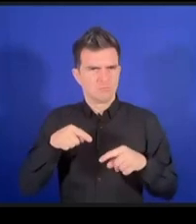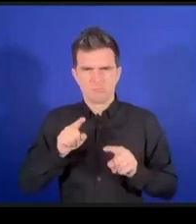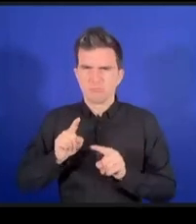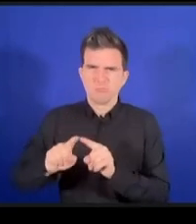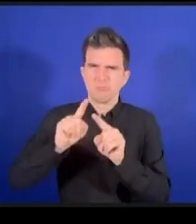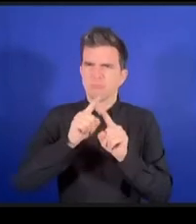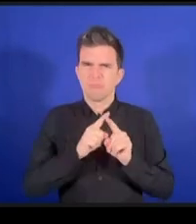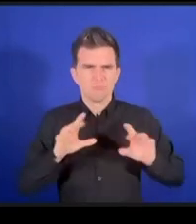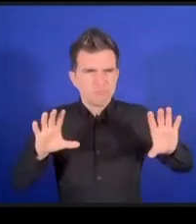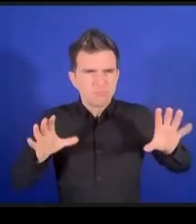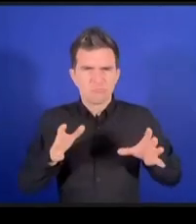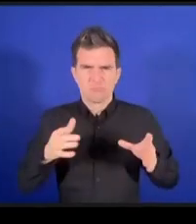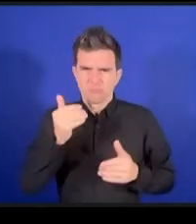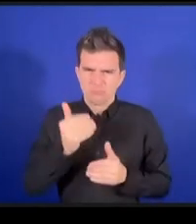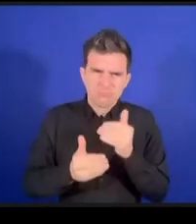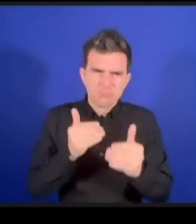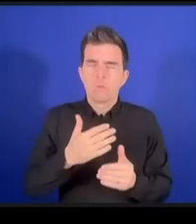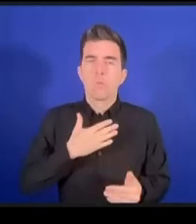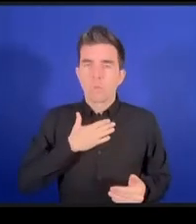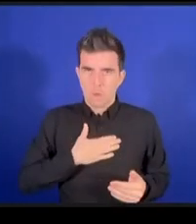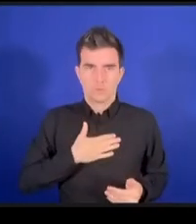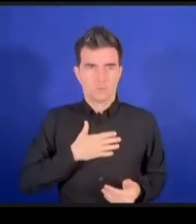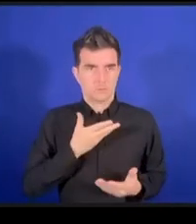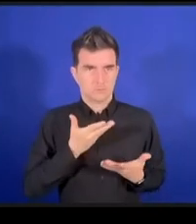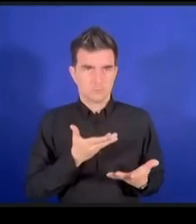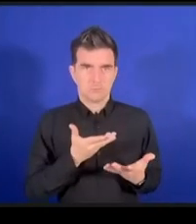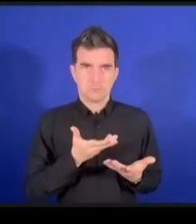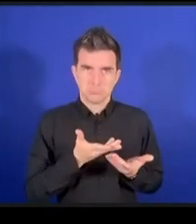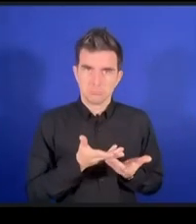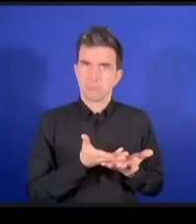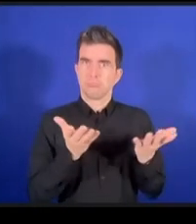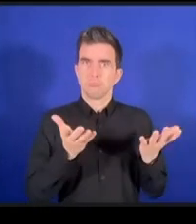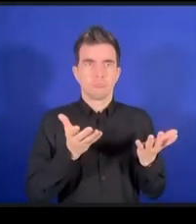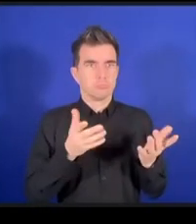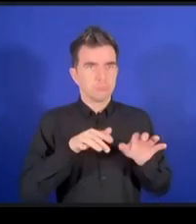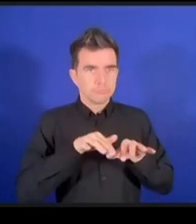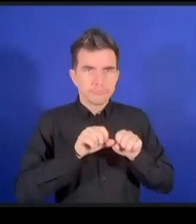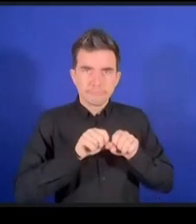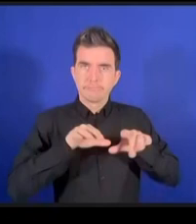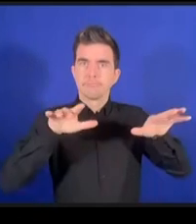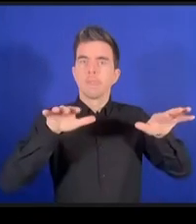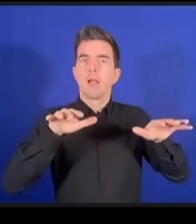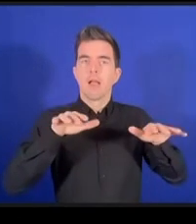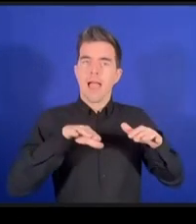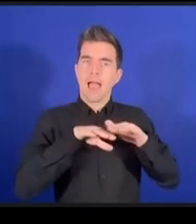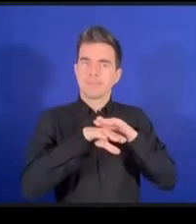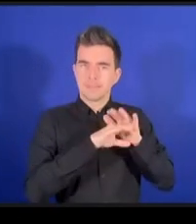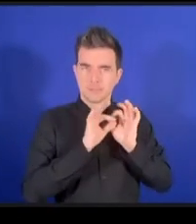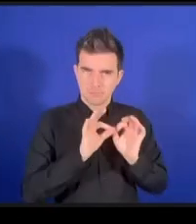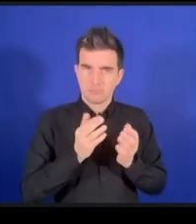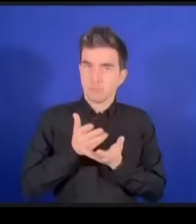инвалидов в цифровой среде опираясь на